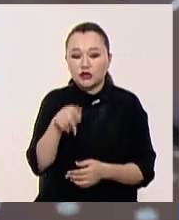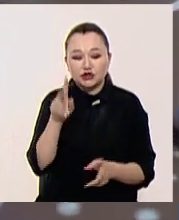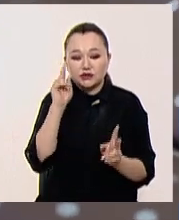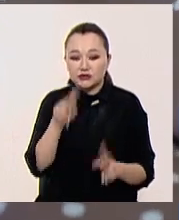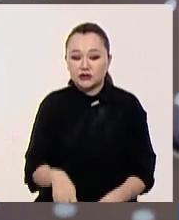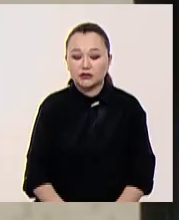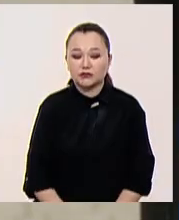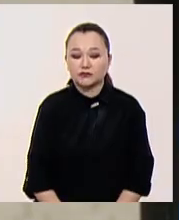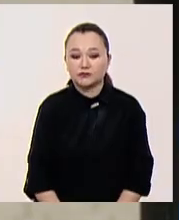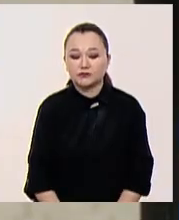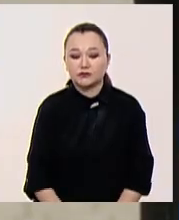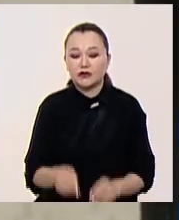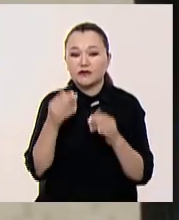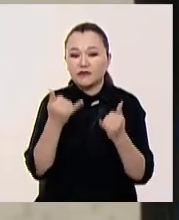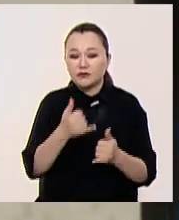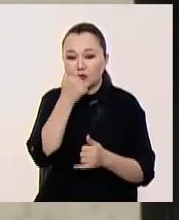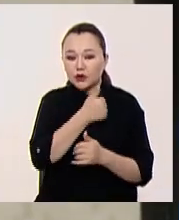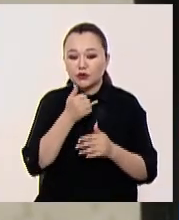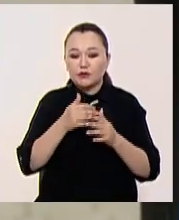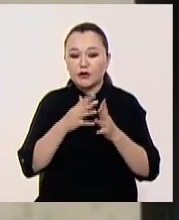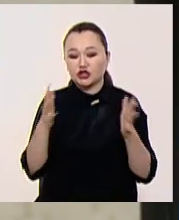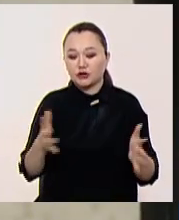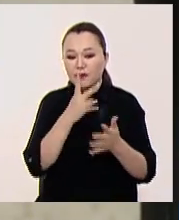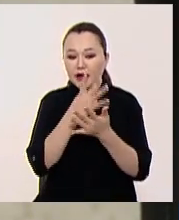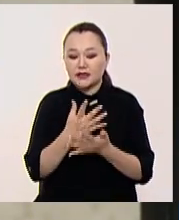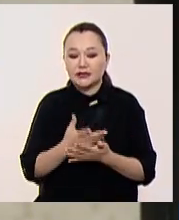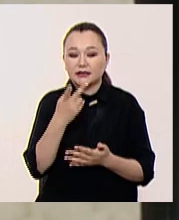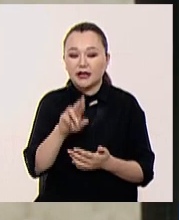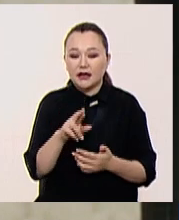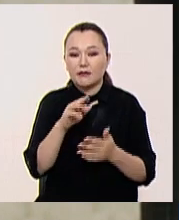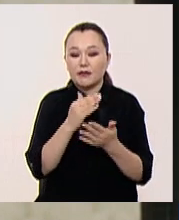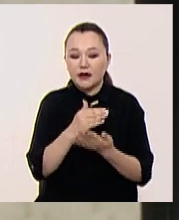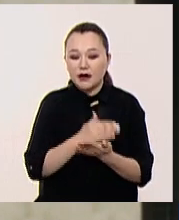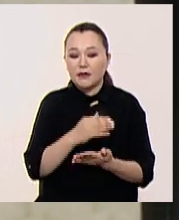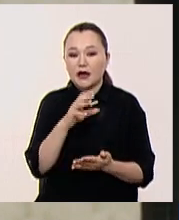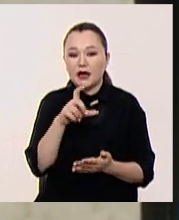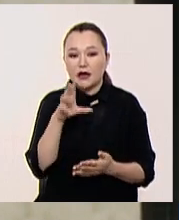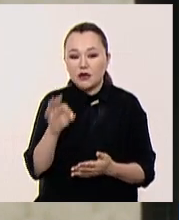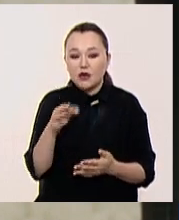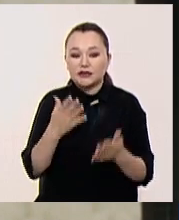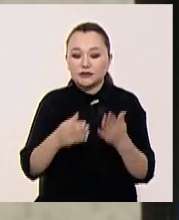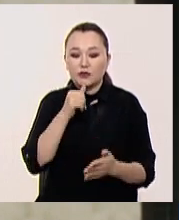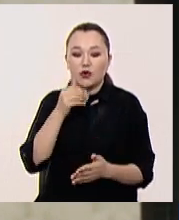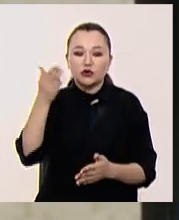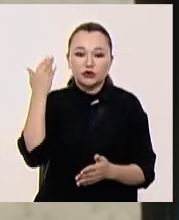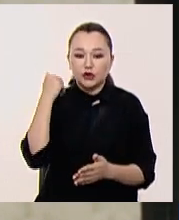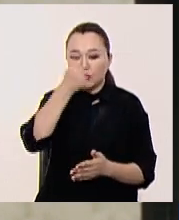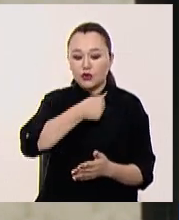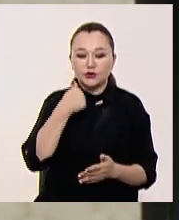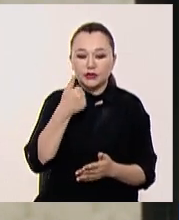знают. В этом году расширены показания для программы ЭКО. Если в прошлые годы